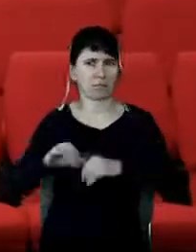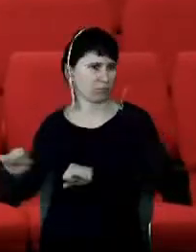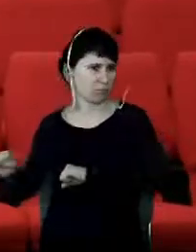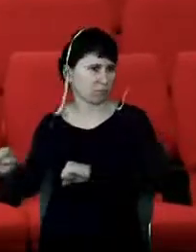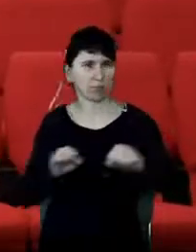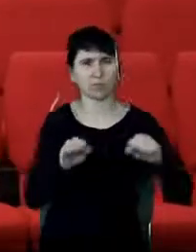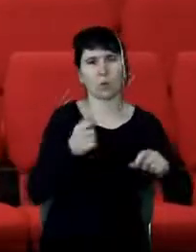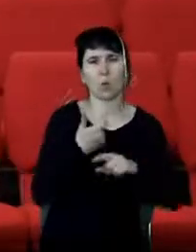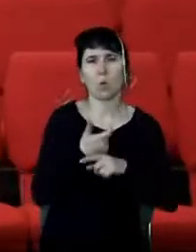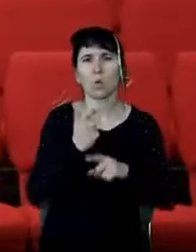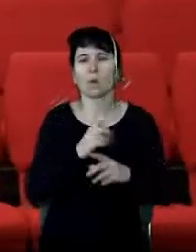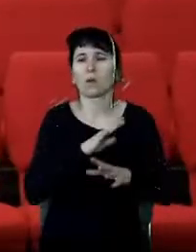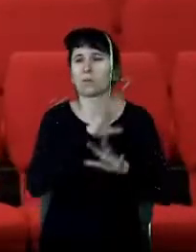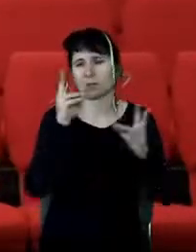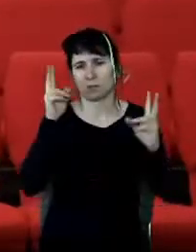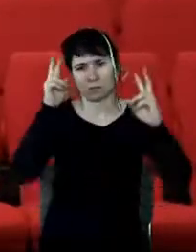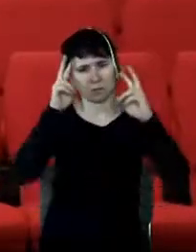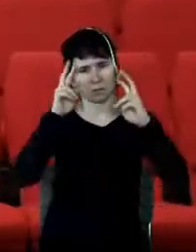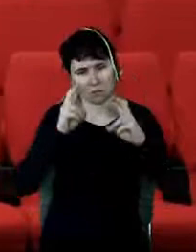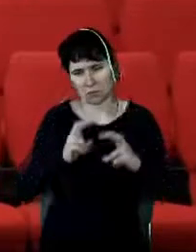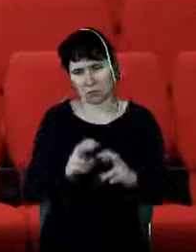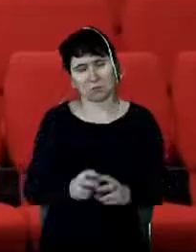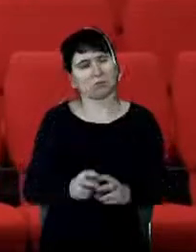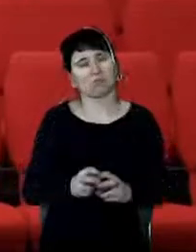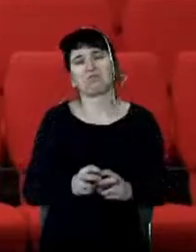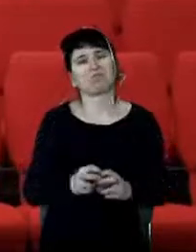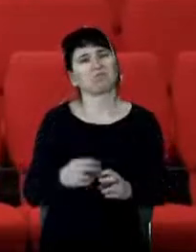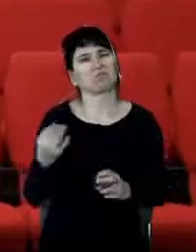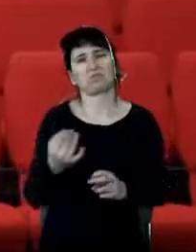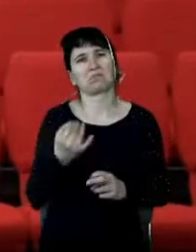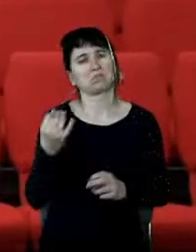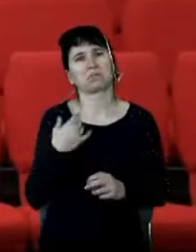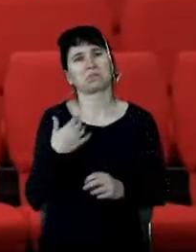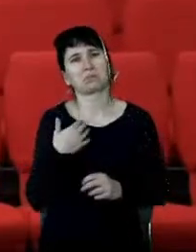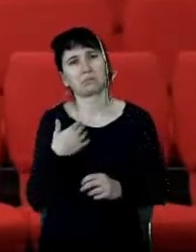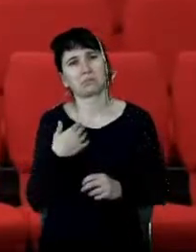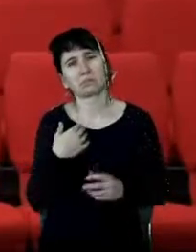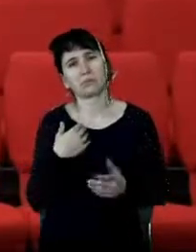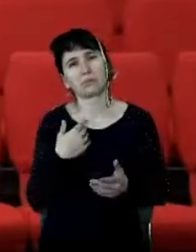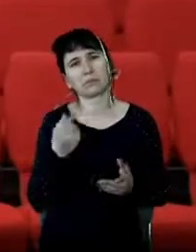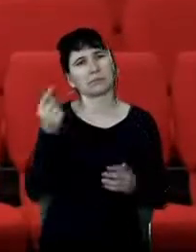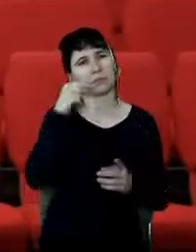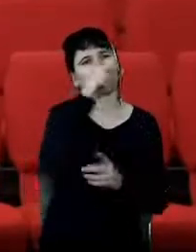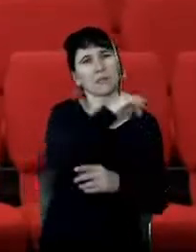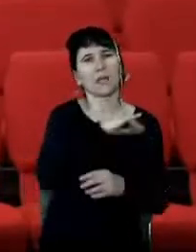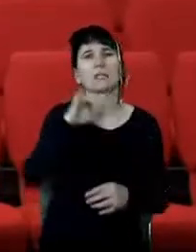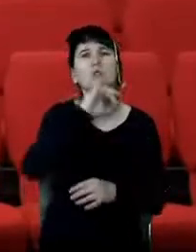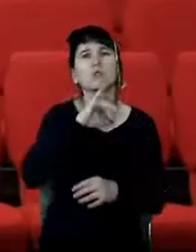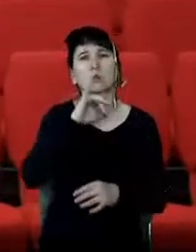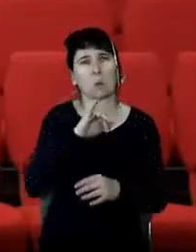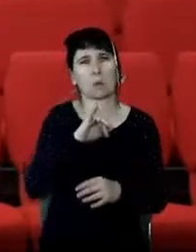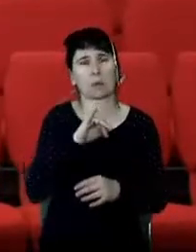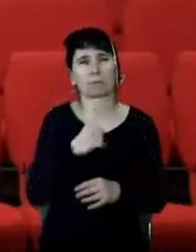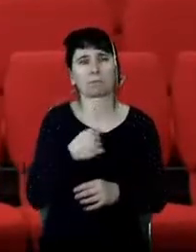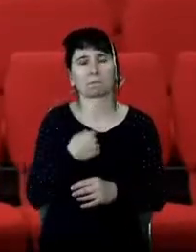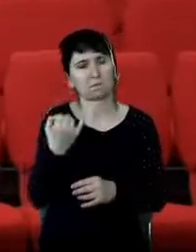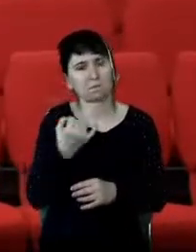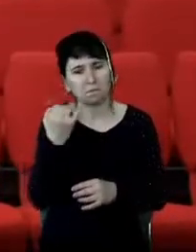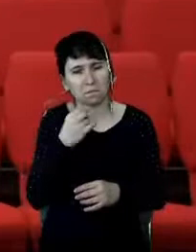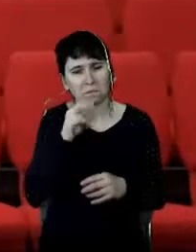І я так почитав чуть-чуть, то історія говорить про те, що були стіни настільки